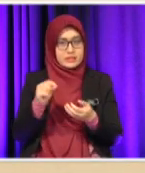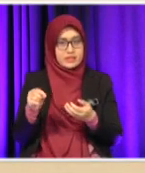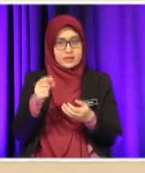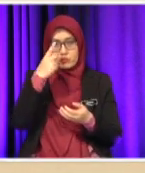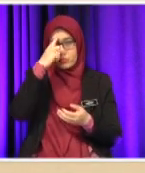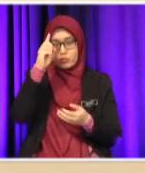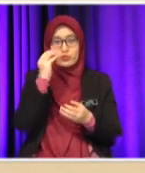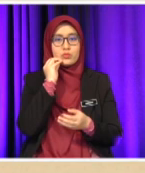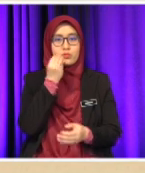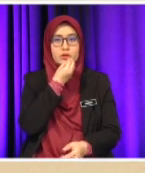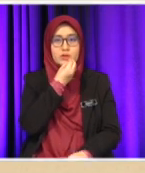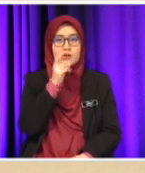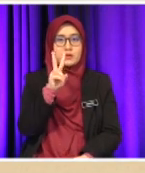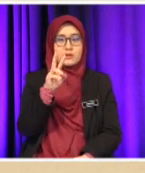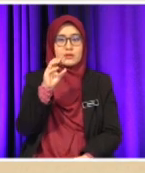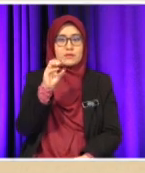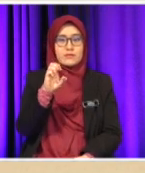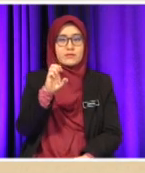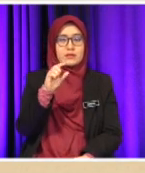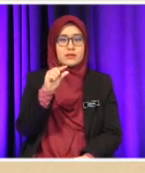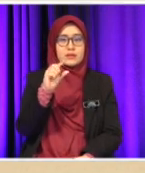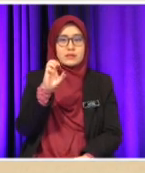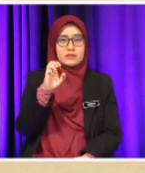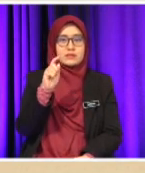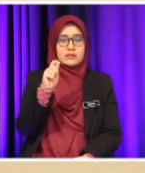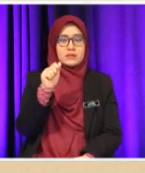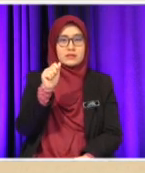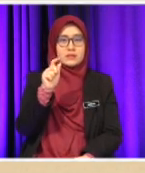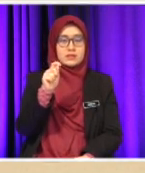daun dan akar